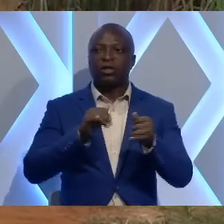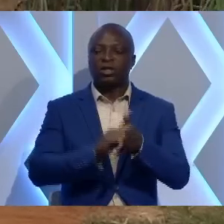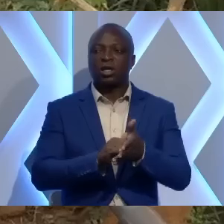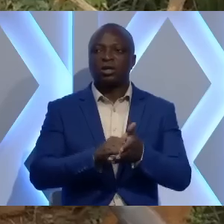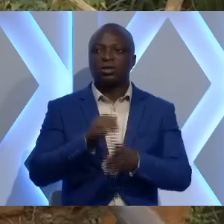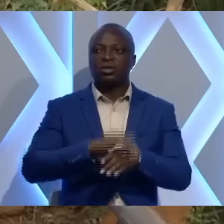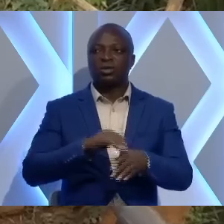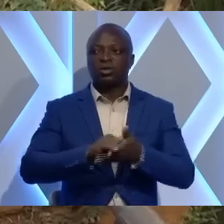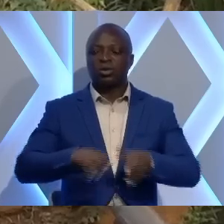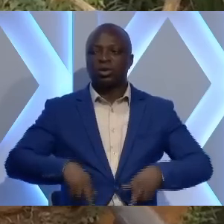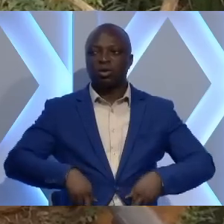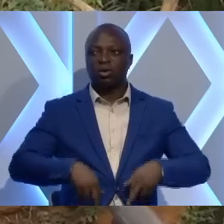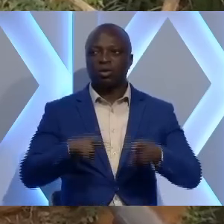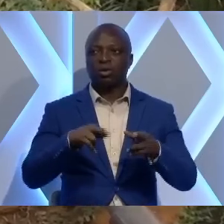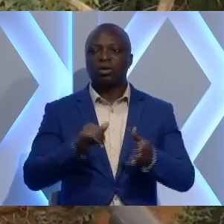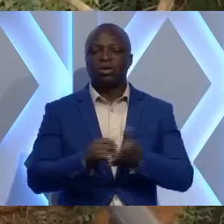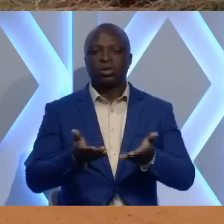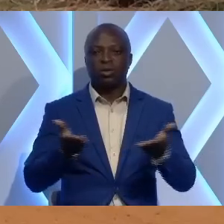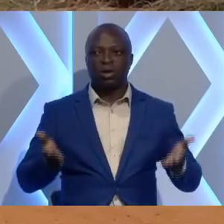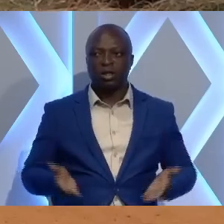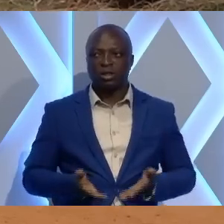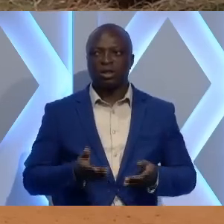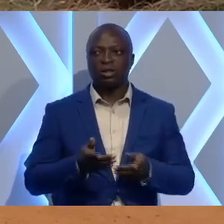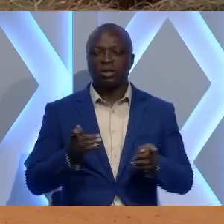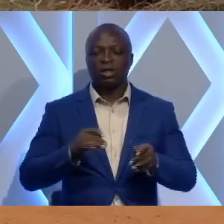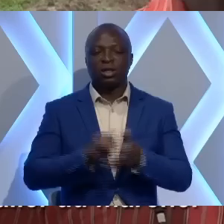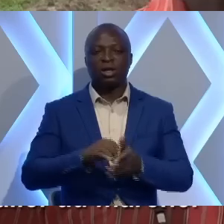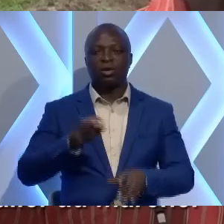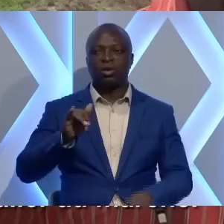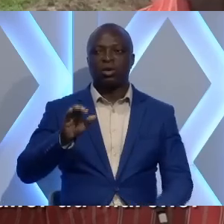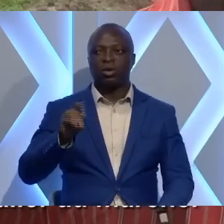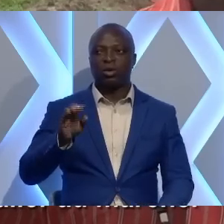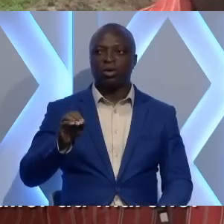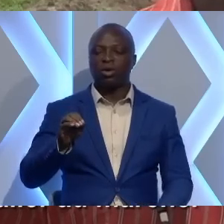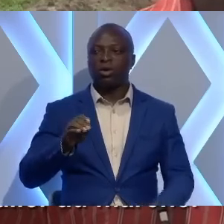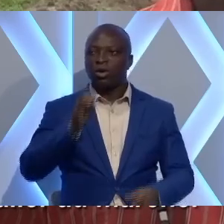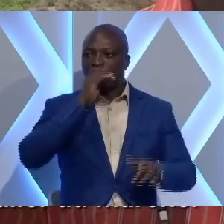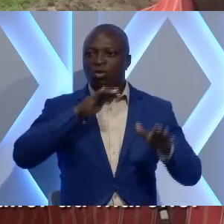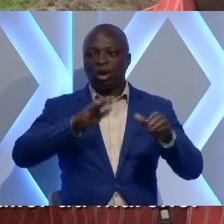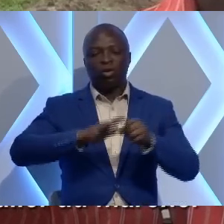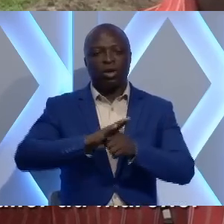la piste Gboto Vodoupe Sedome, Tometi Kondi, dans le Yoto.